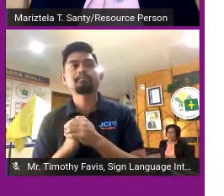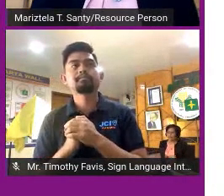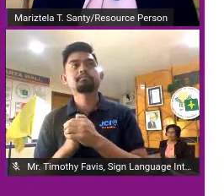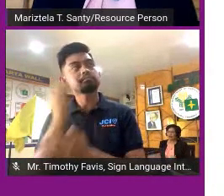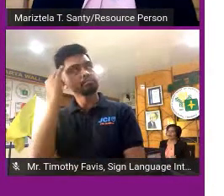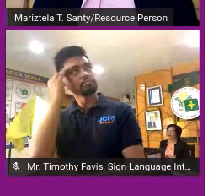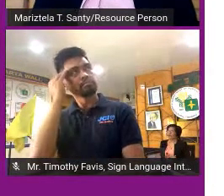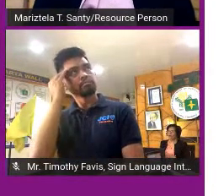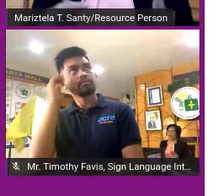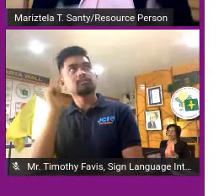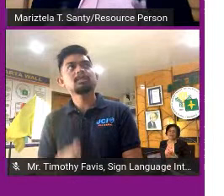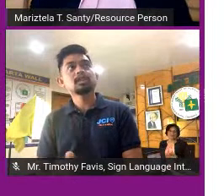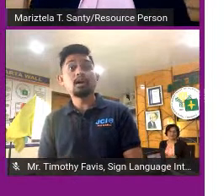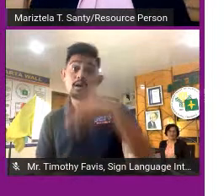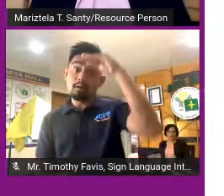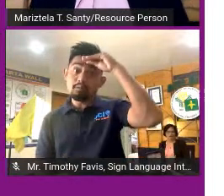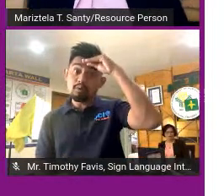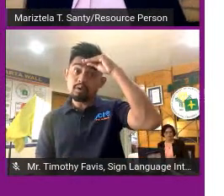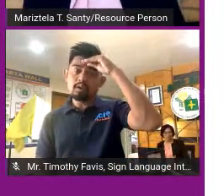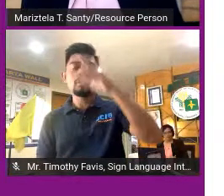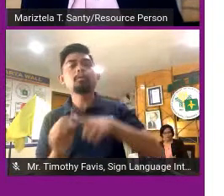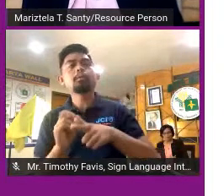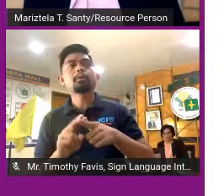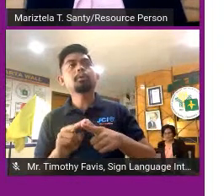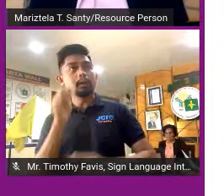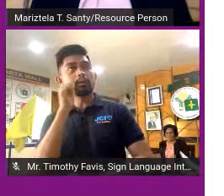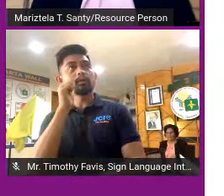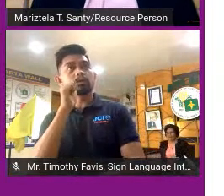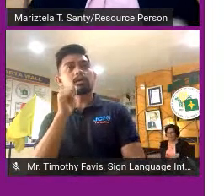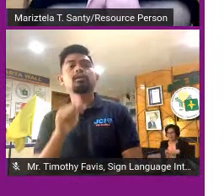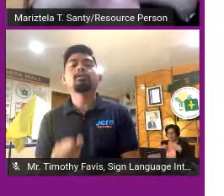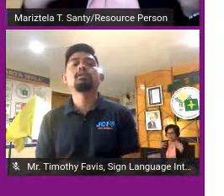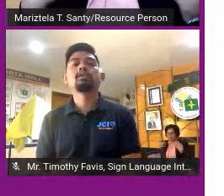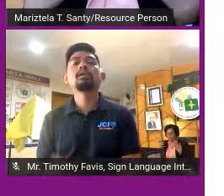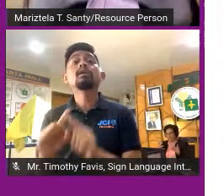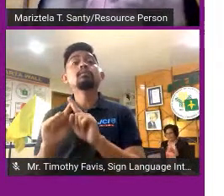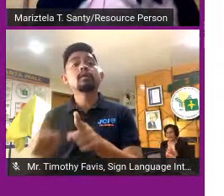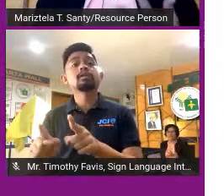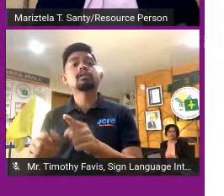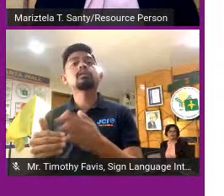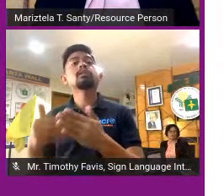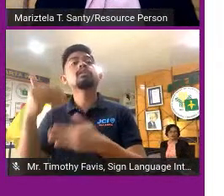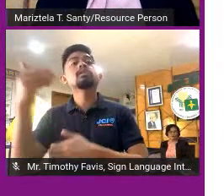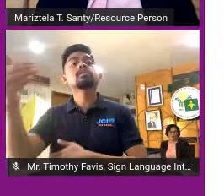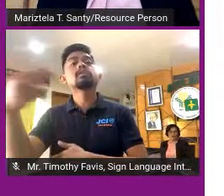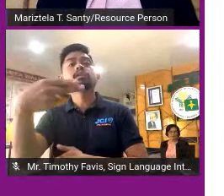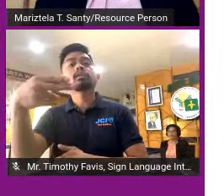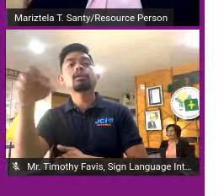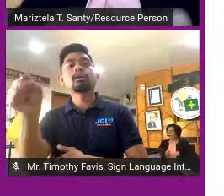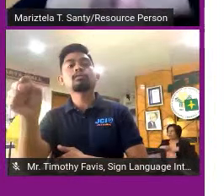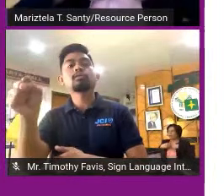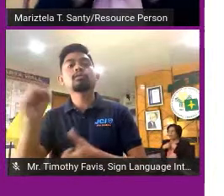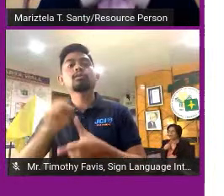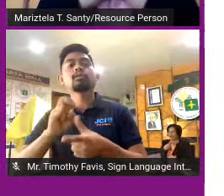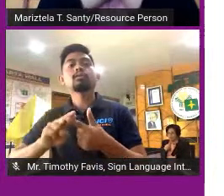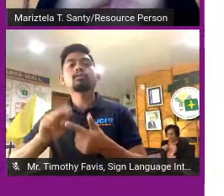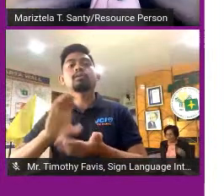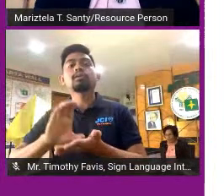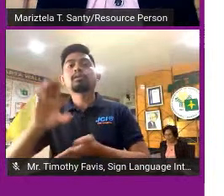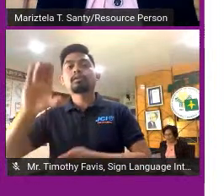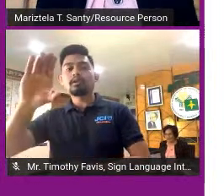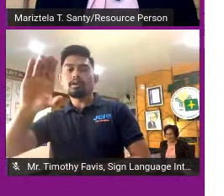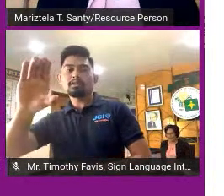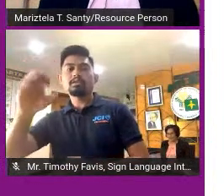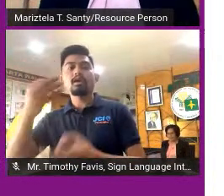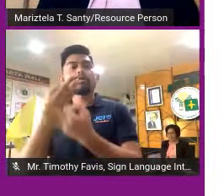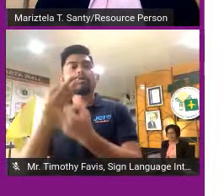akala mo talaga boy or girl na girl ang anak mo. But when it comes to pag nag-high school or college, na medyo